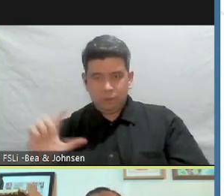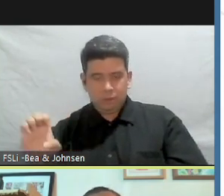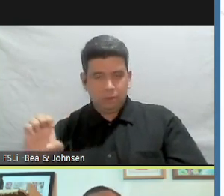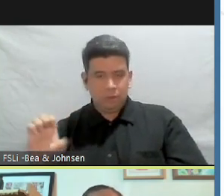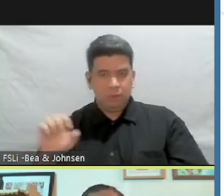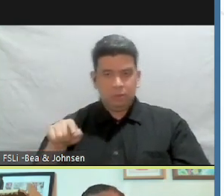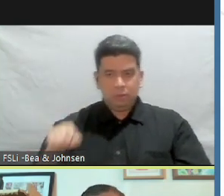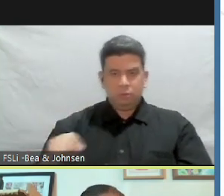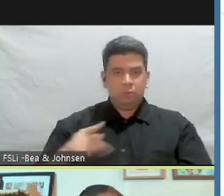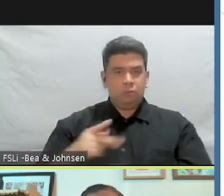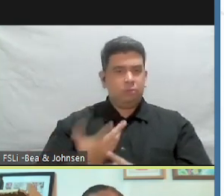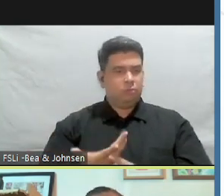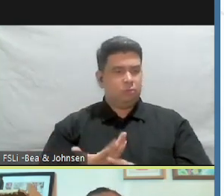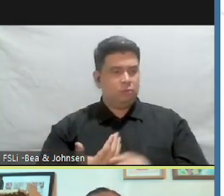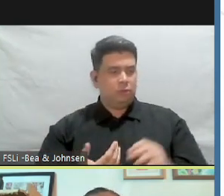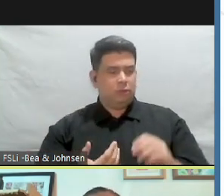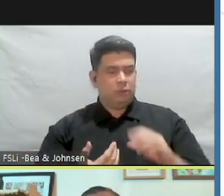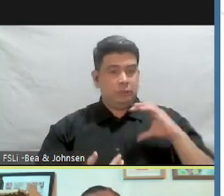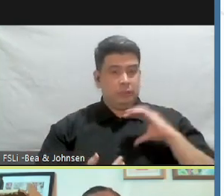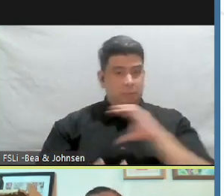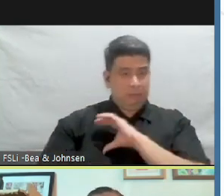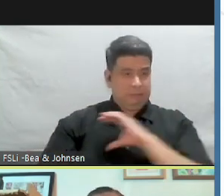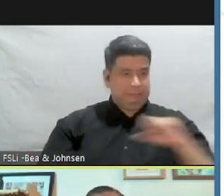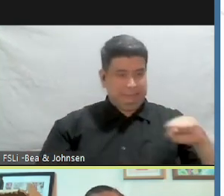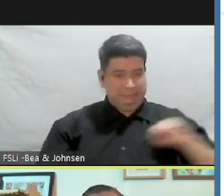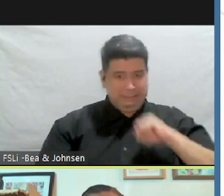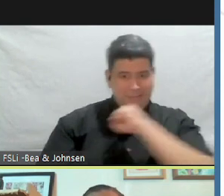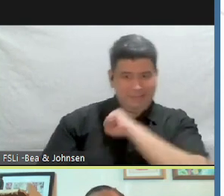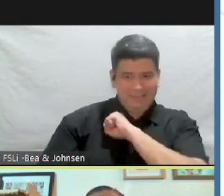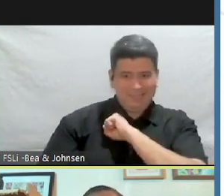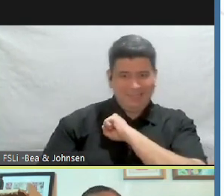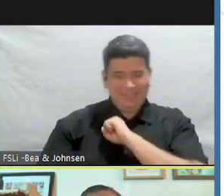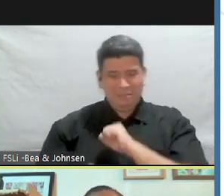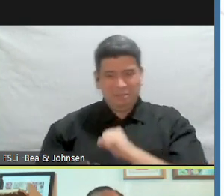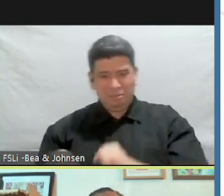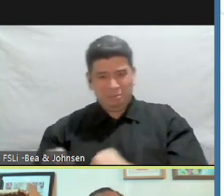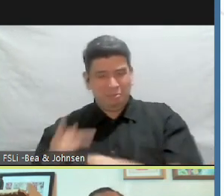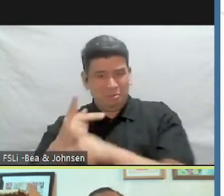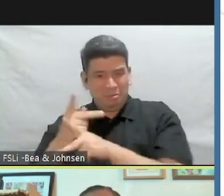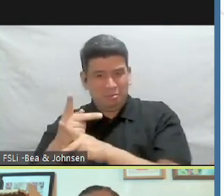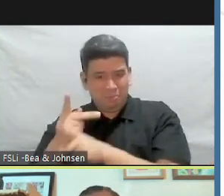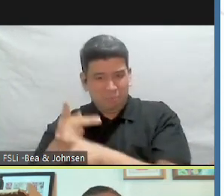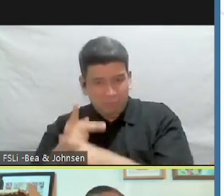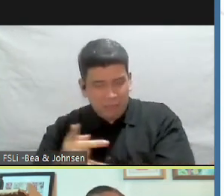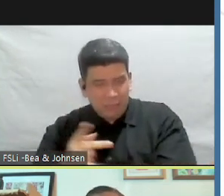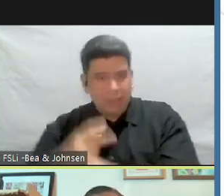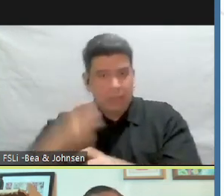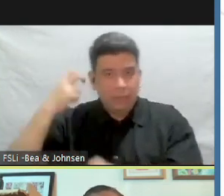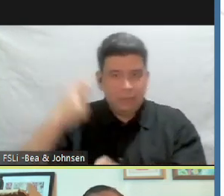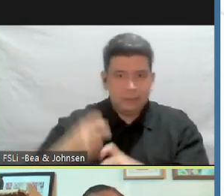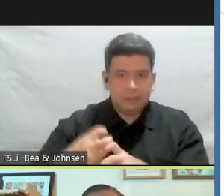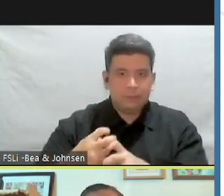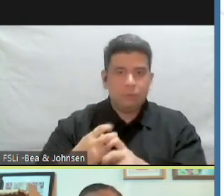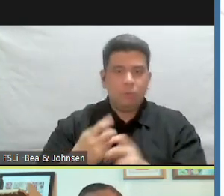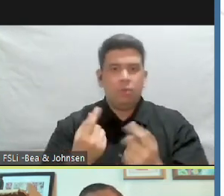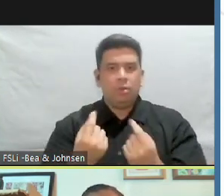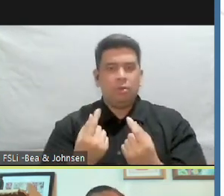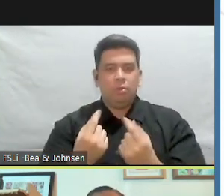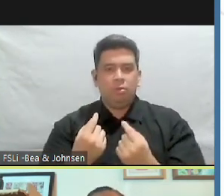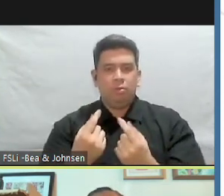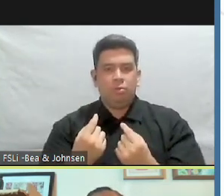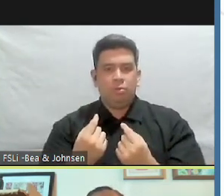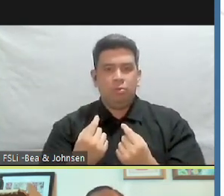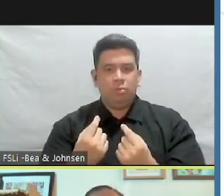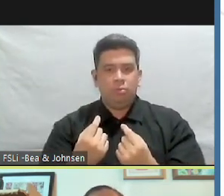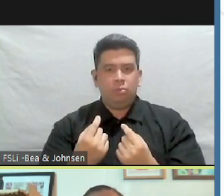aktibong pagkakalampag ng mamamayan. Yung binanggit niya, guro, mag-aaral, komunidad. Ganito rin naman ang panawagan